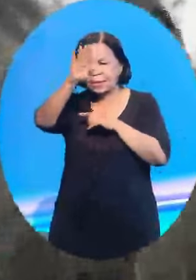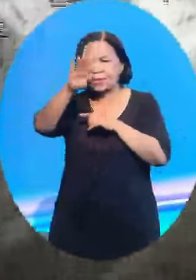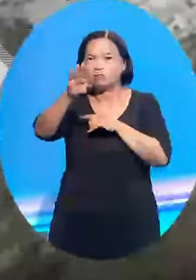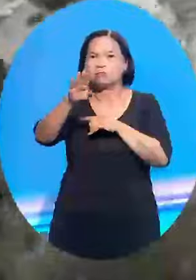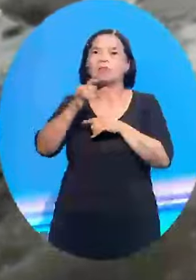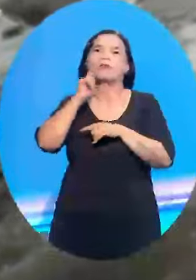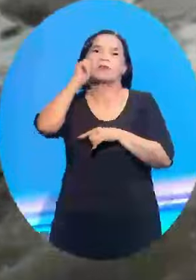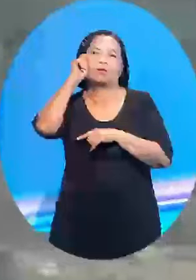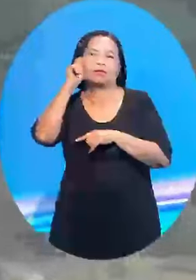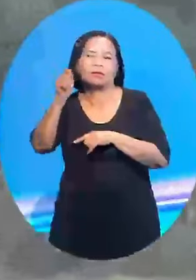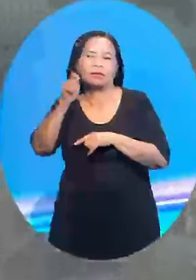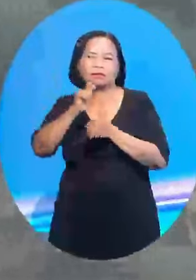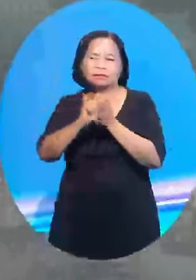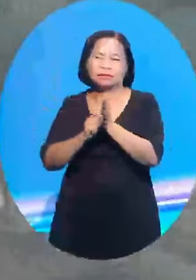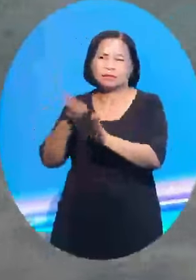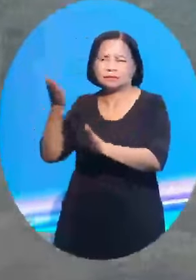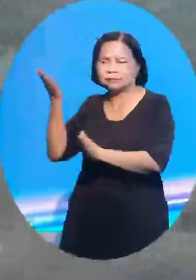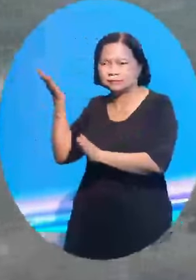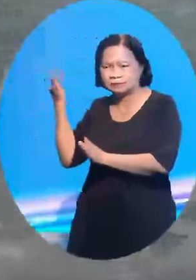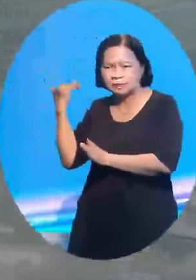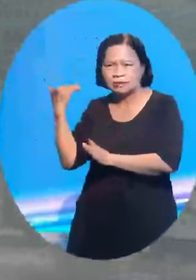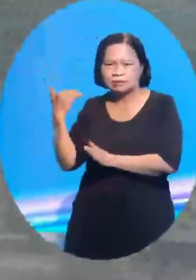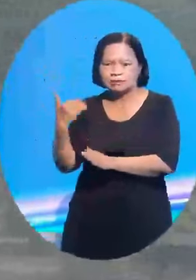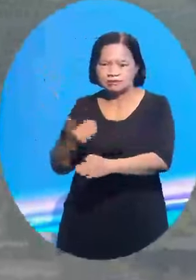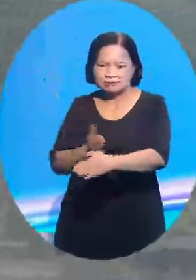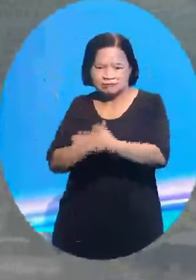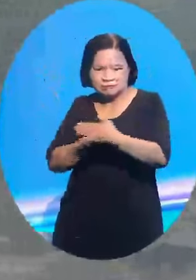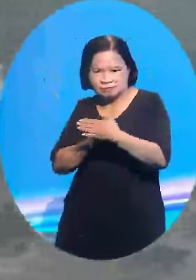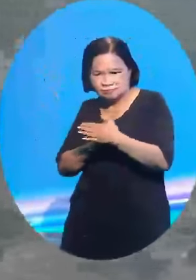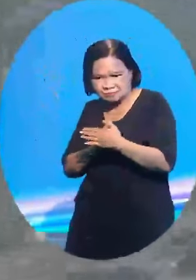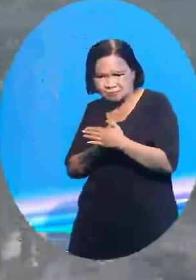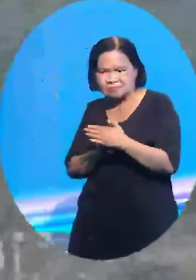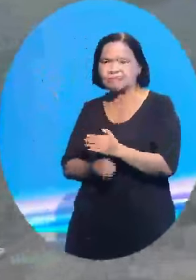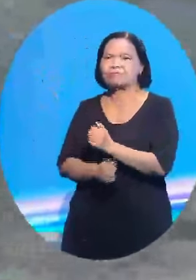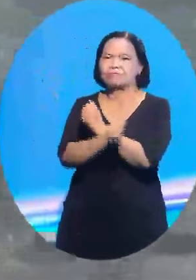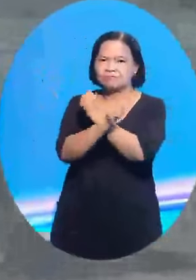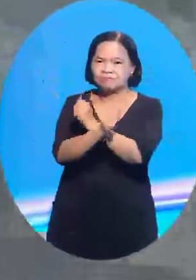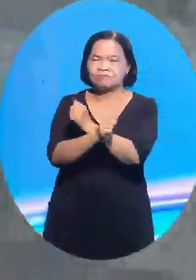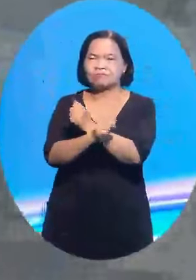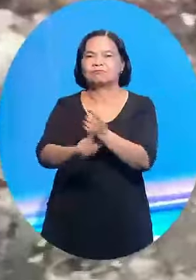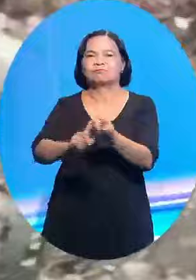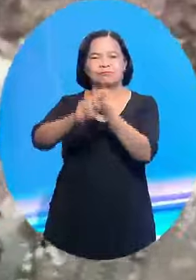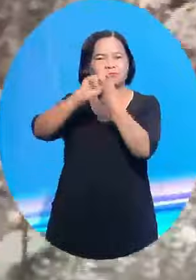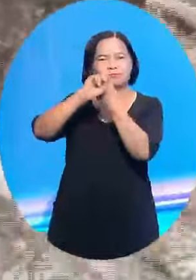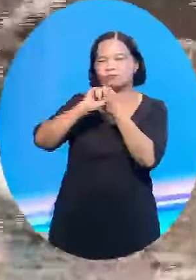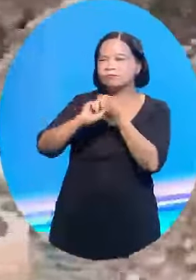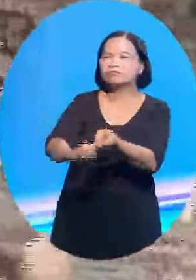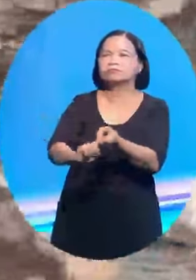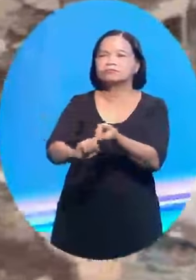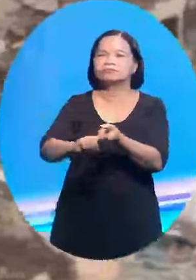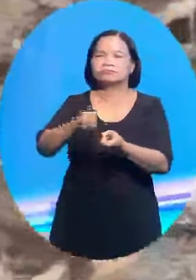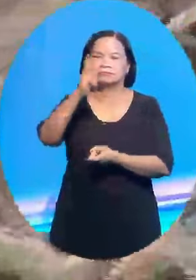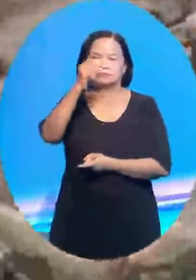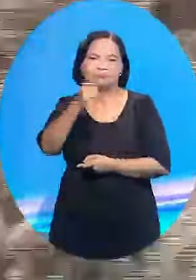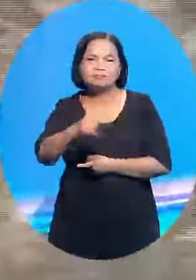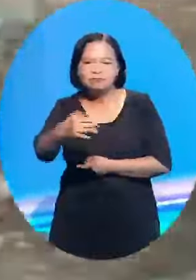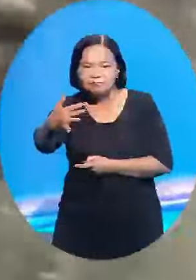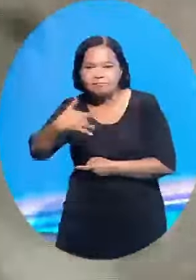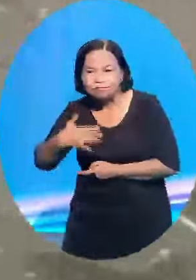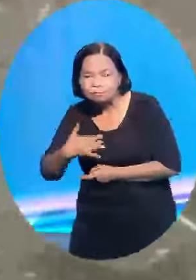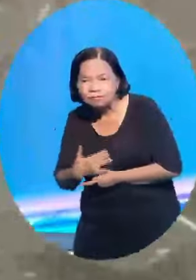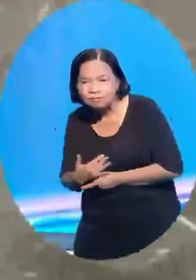sự Ukraine hồi tháng trước tuyên bố vẫn sẽ cố thủ tại Bakhmut trong bối cảnh nhiều cuộc tranh luận nổ ra về việc liệu họ có nên rút lui